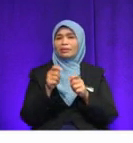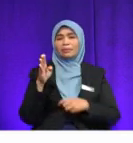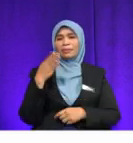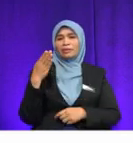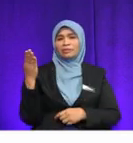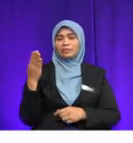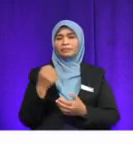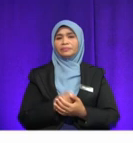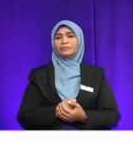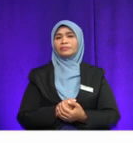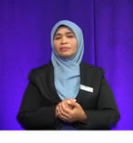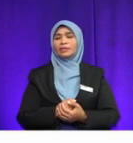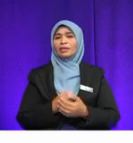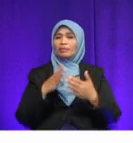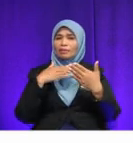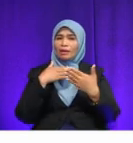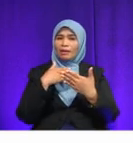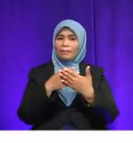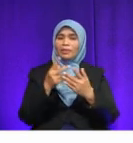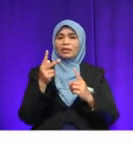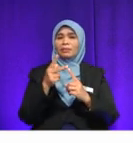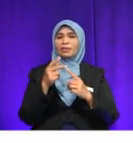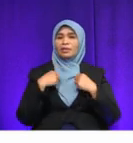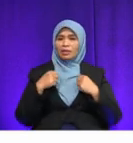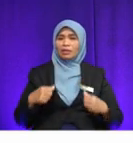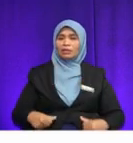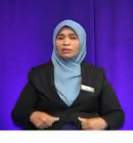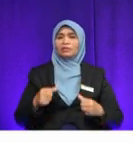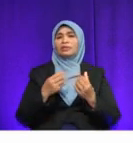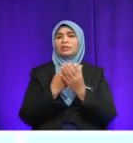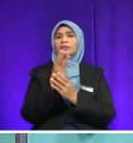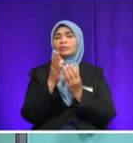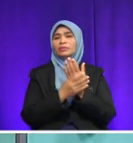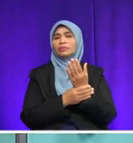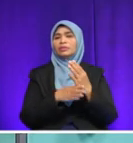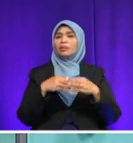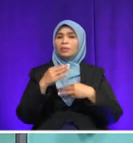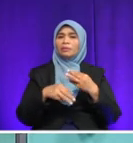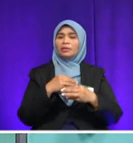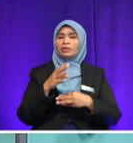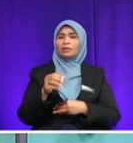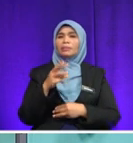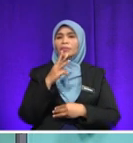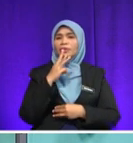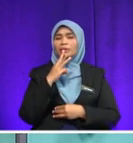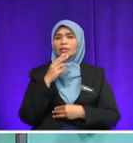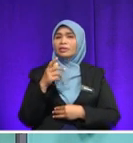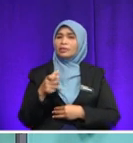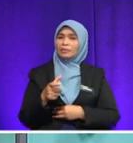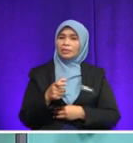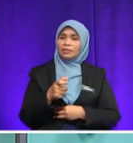berwudhu seperti biasa sampai dekat anggota wudhu yang berbalut itu syafiqah ah ambil air ya aspri pembully